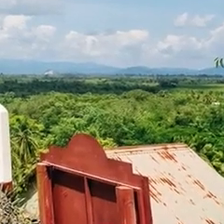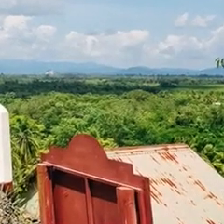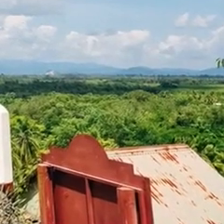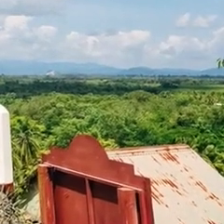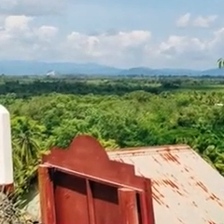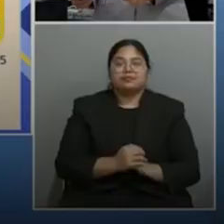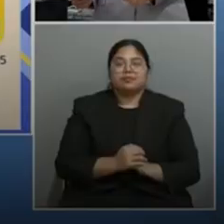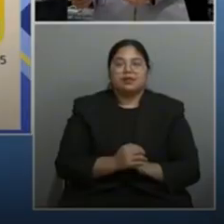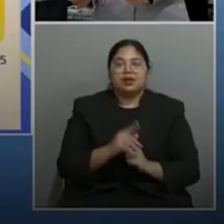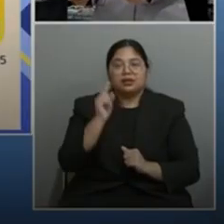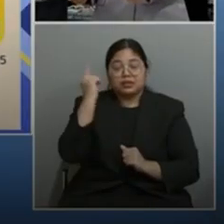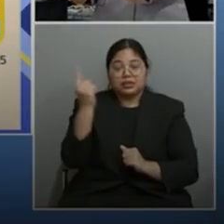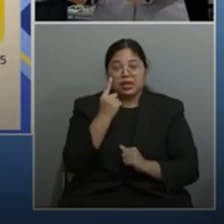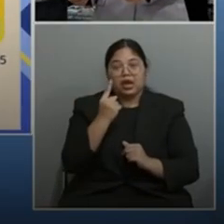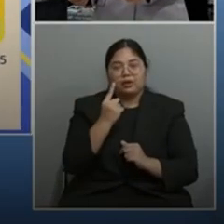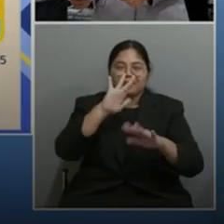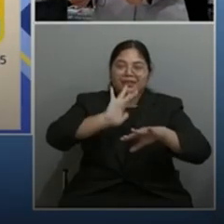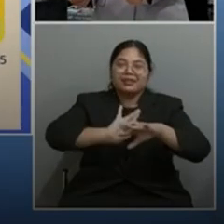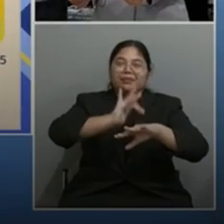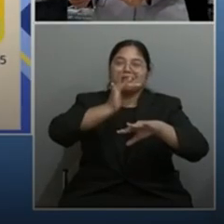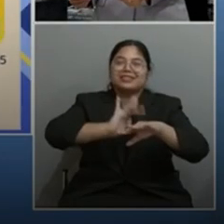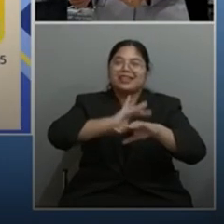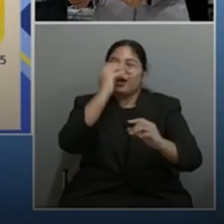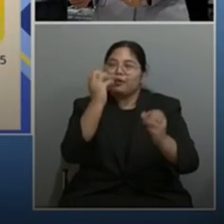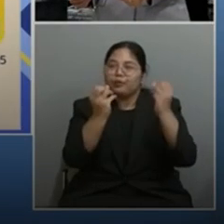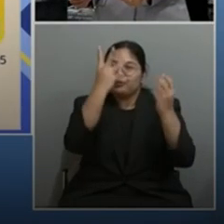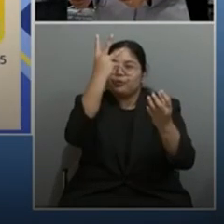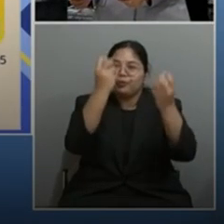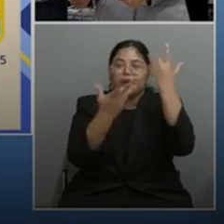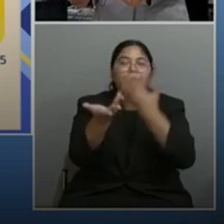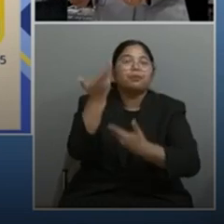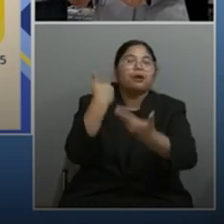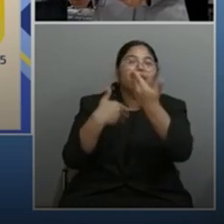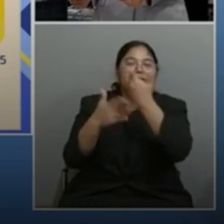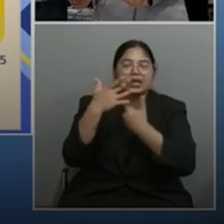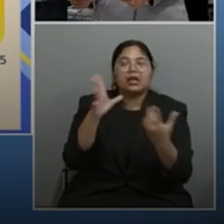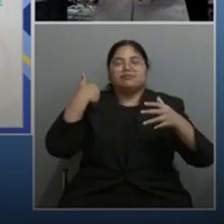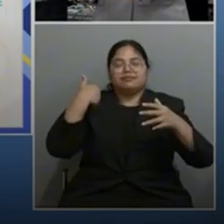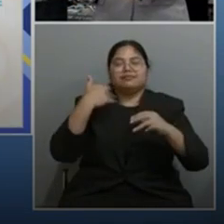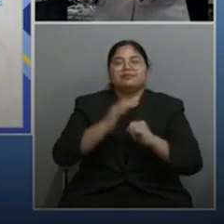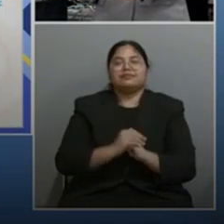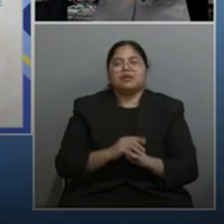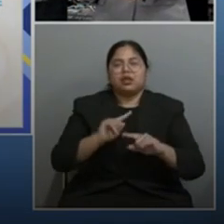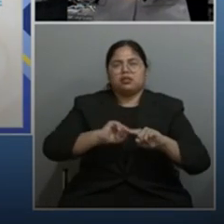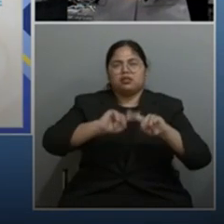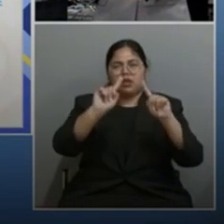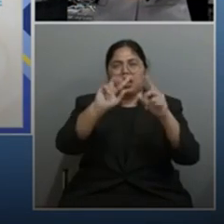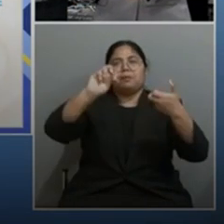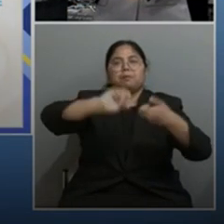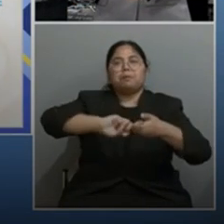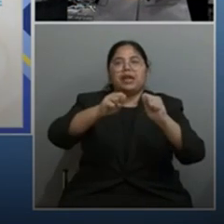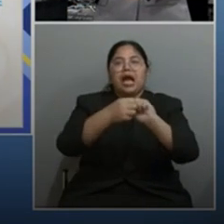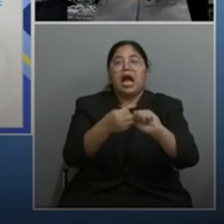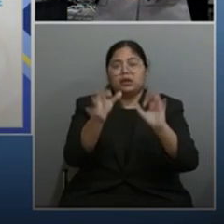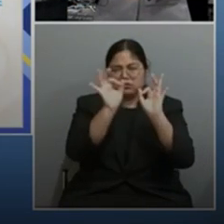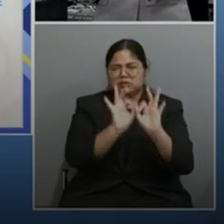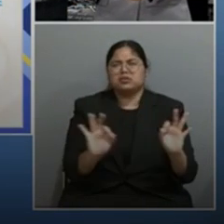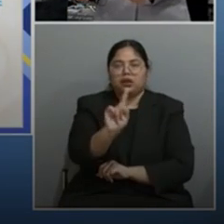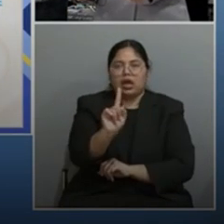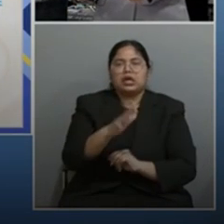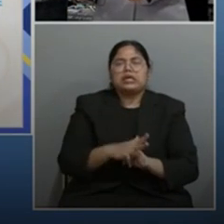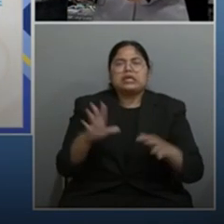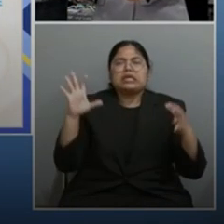ิดหน้าชูตาแ่การทเที่ยวเชงธรรมชาติเชิ société ประวั v bedeutet และวัฒนธรรมค่